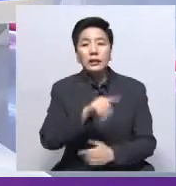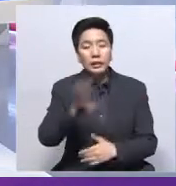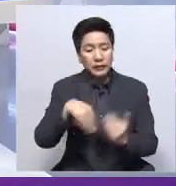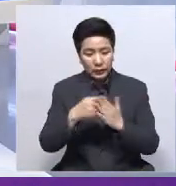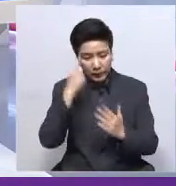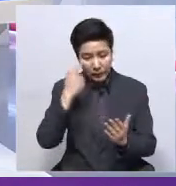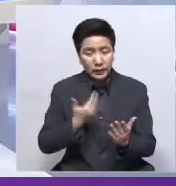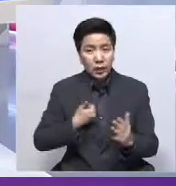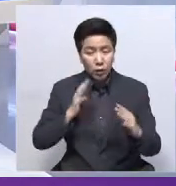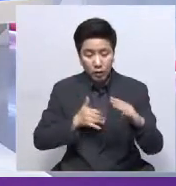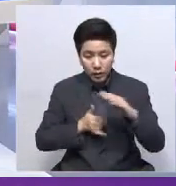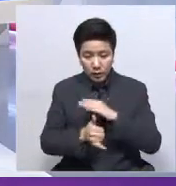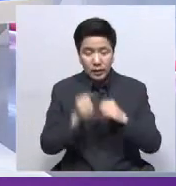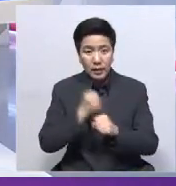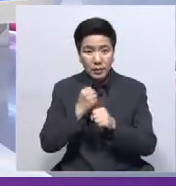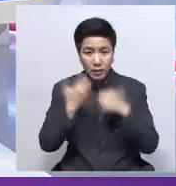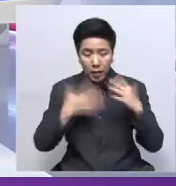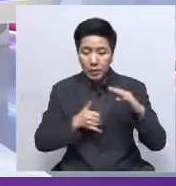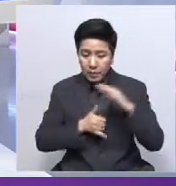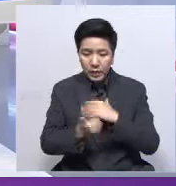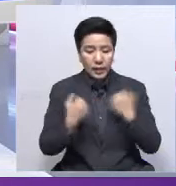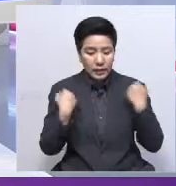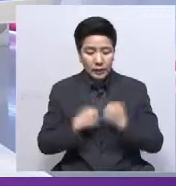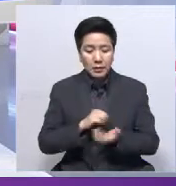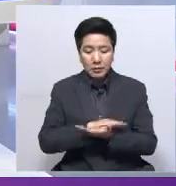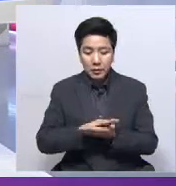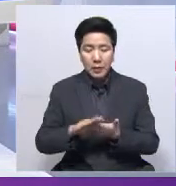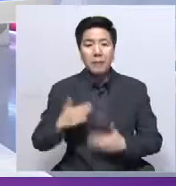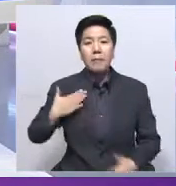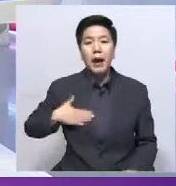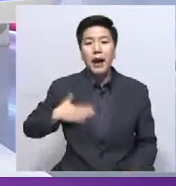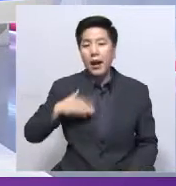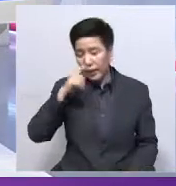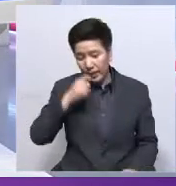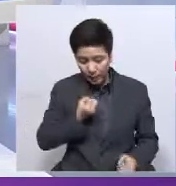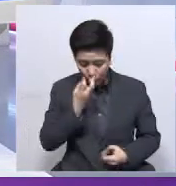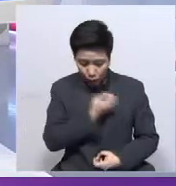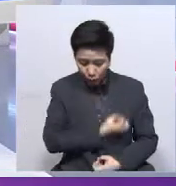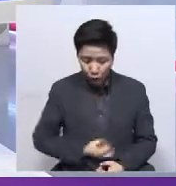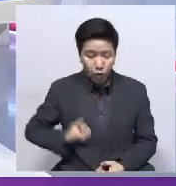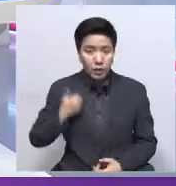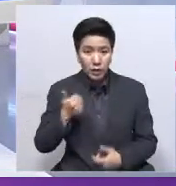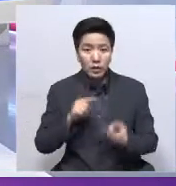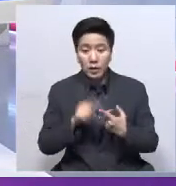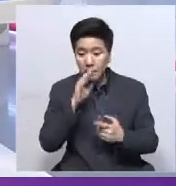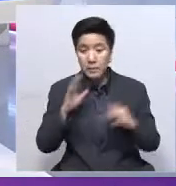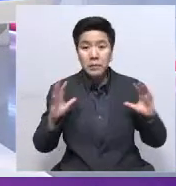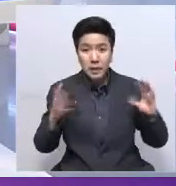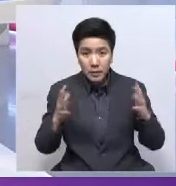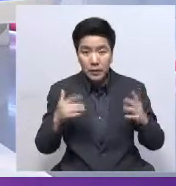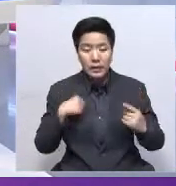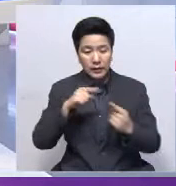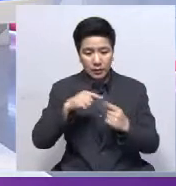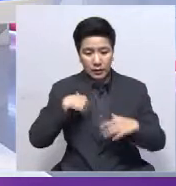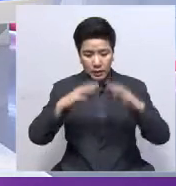ครเลิกจากหลังกับการ งาน ก็ไปได้ชุดสุภาพก็ได้ผ้าไทยลายดอกได้หมดเลย หรือถ้าใครไม่มีจริงๆที่งานนะ